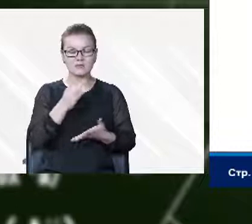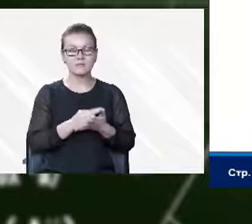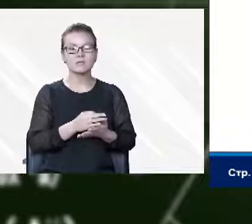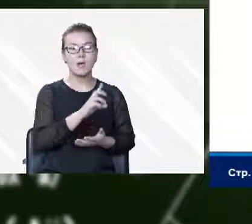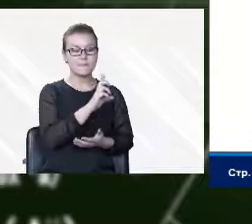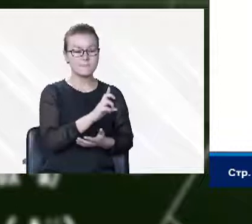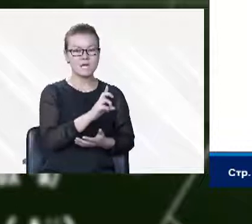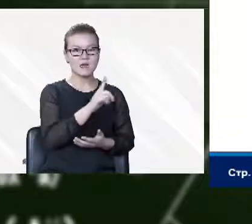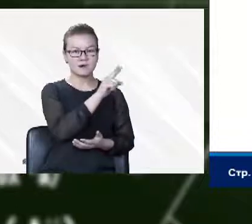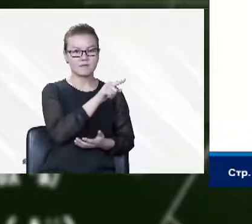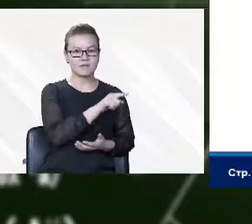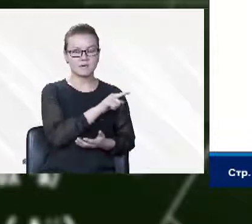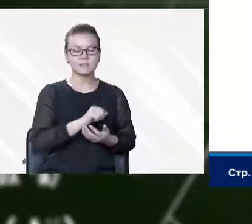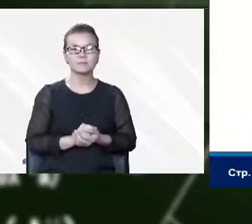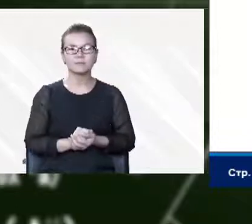b квадрат.